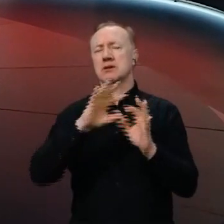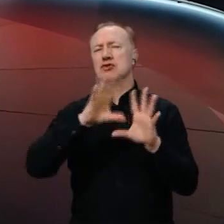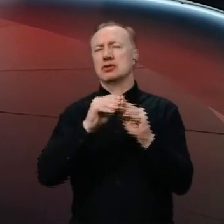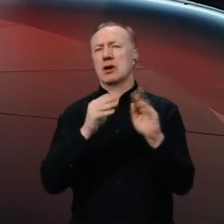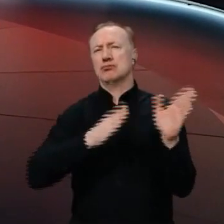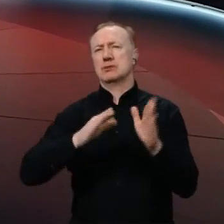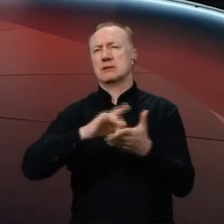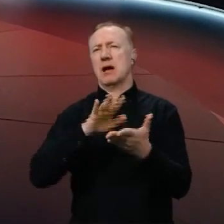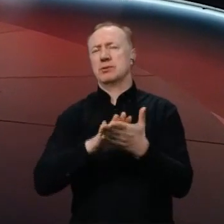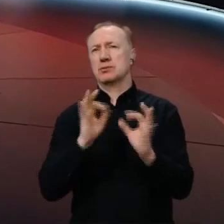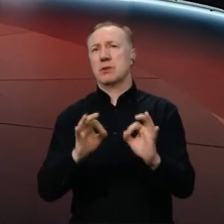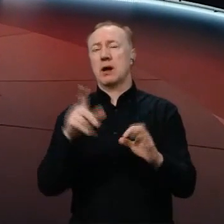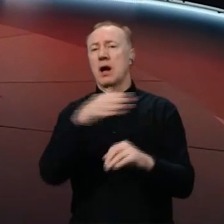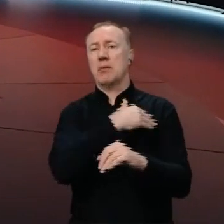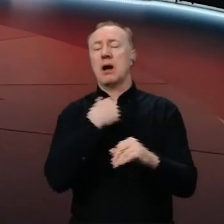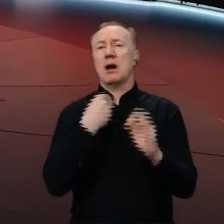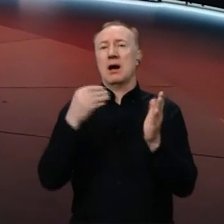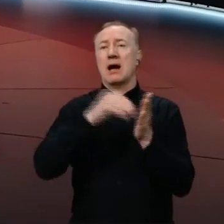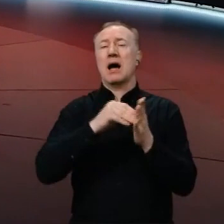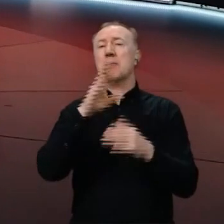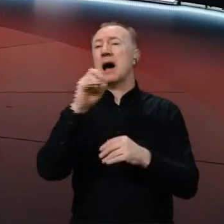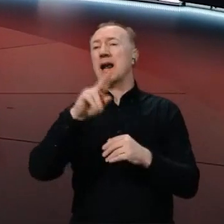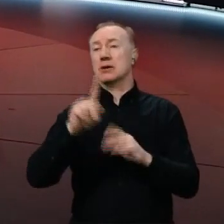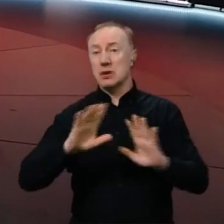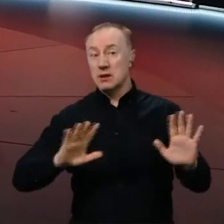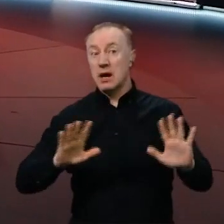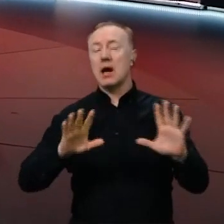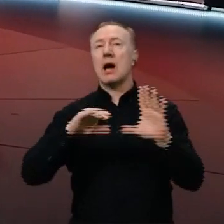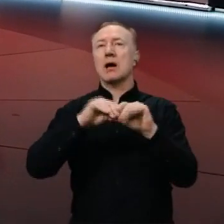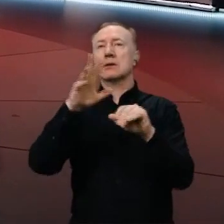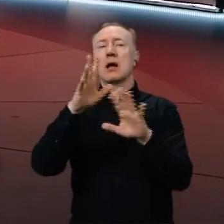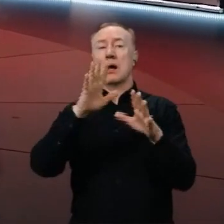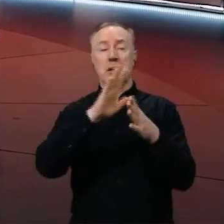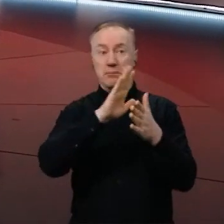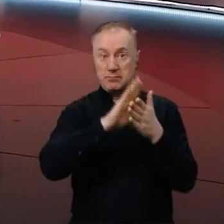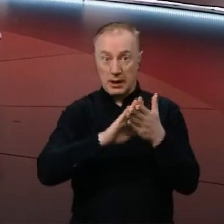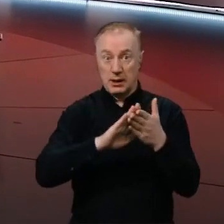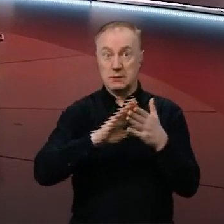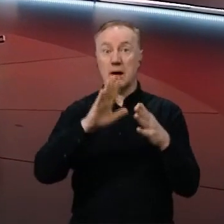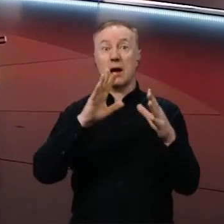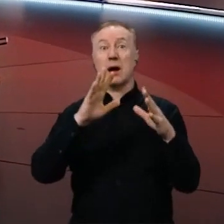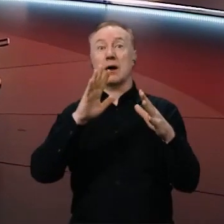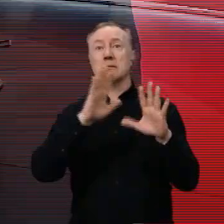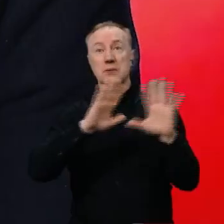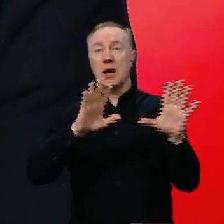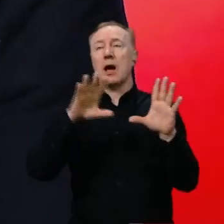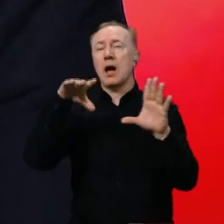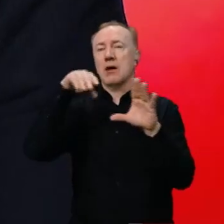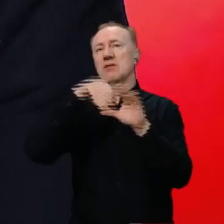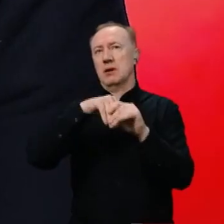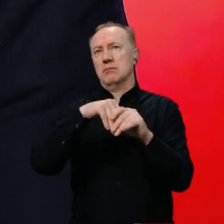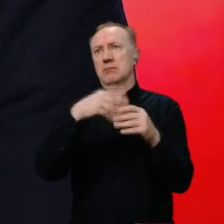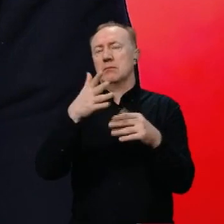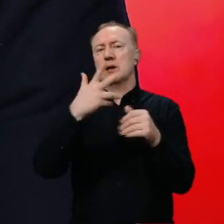w barażach, kontrakt uległby zamknięciu z dniem 31 grudnia 2021. Skoro uczestniczymy w